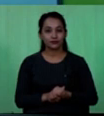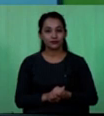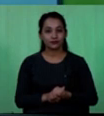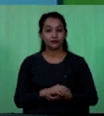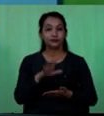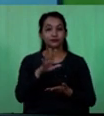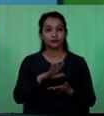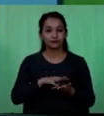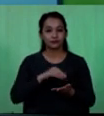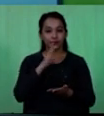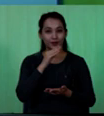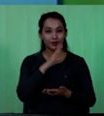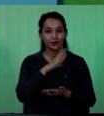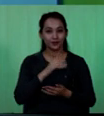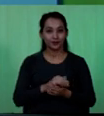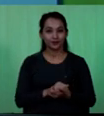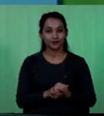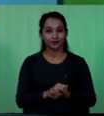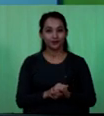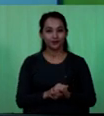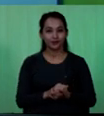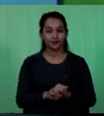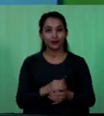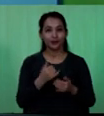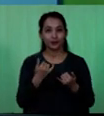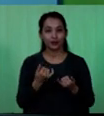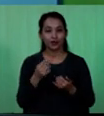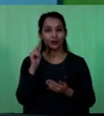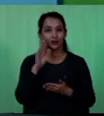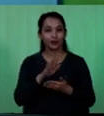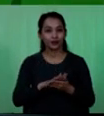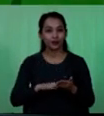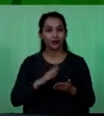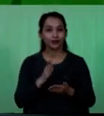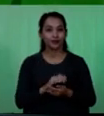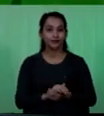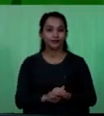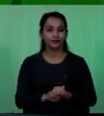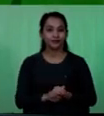Yozib olishga ulgurdingizmi? Keling, endi darsimizni davom ettirsak.